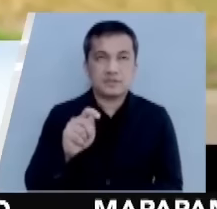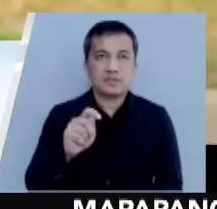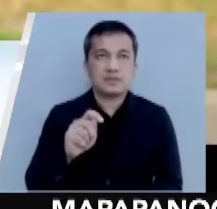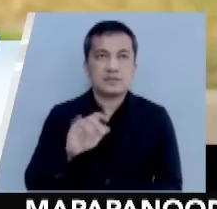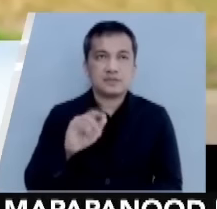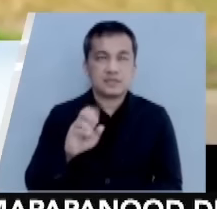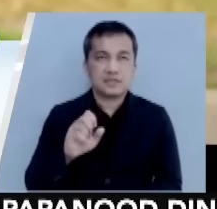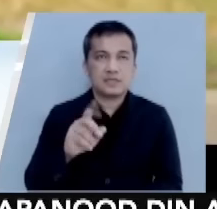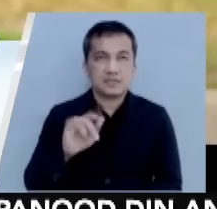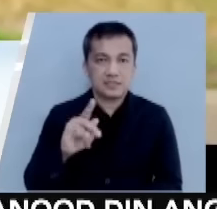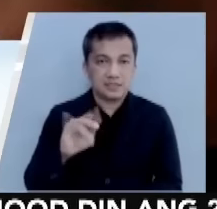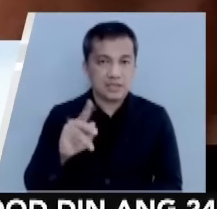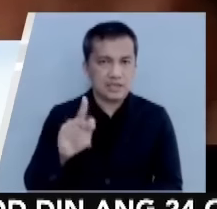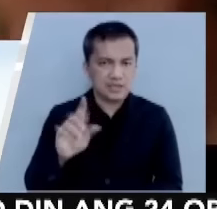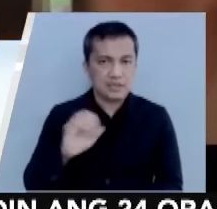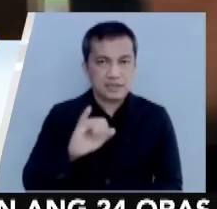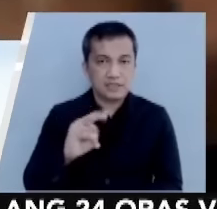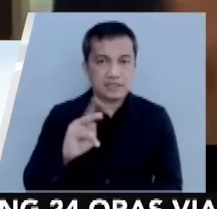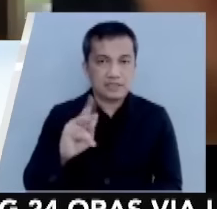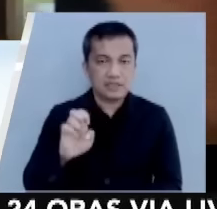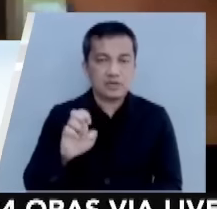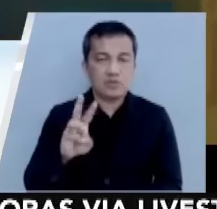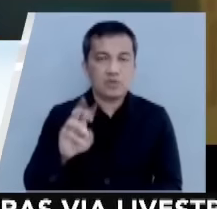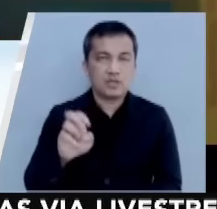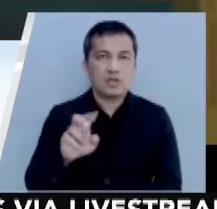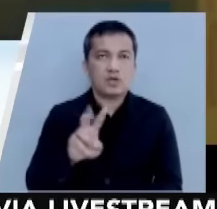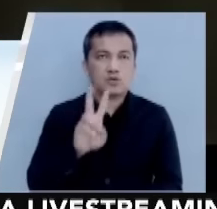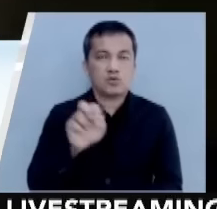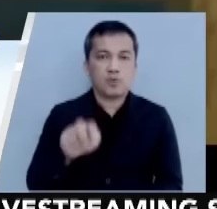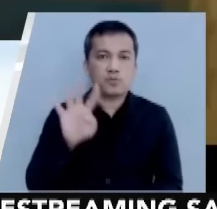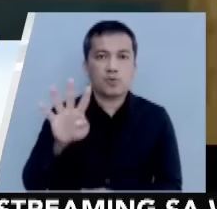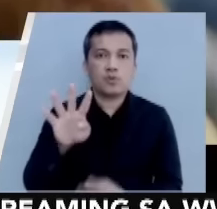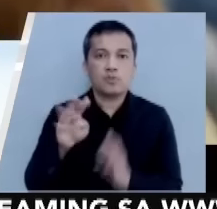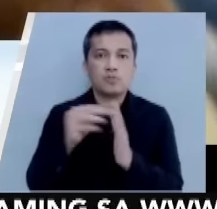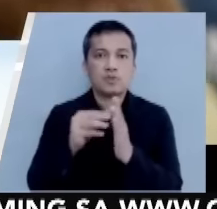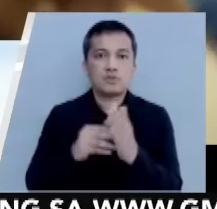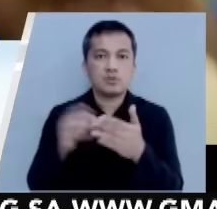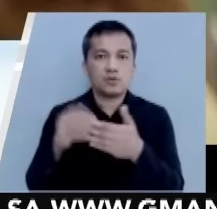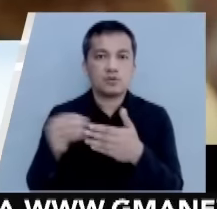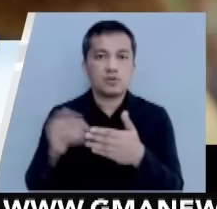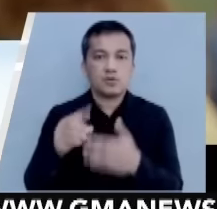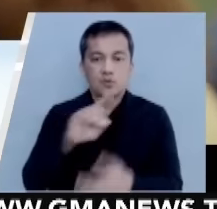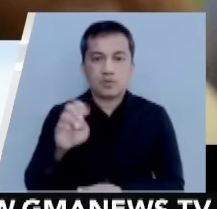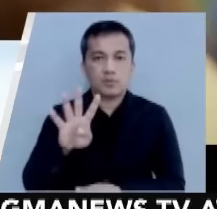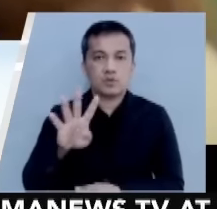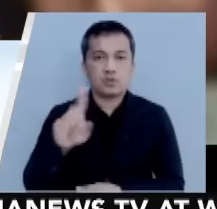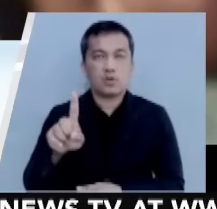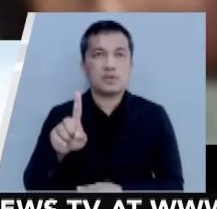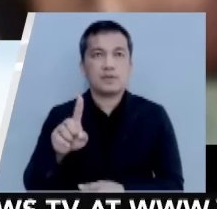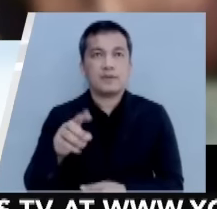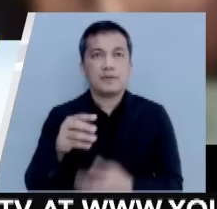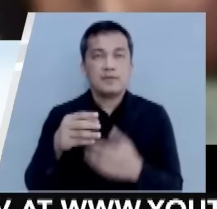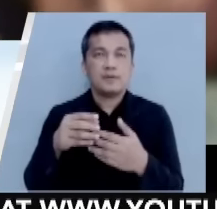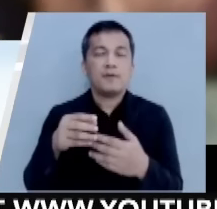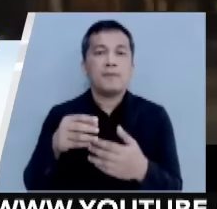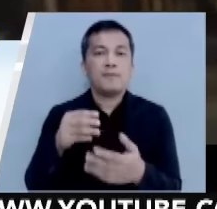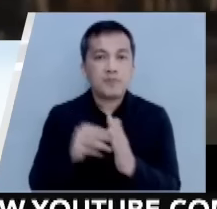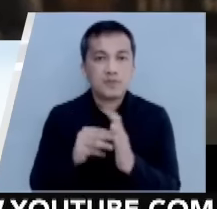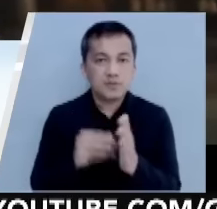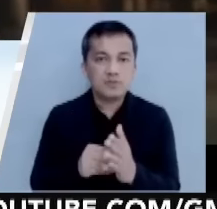IndieWire, kumita ng $2.4 million o halos 141 million pesos ang film na nag-open